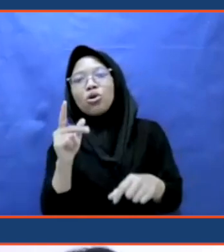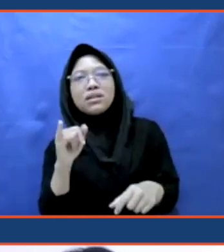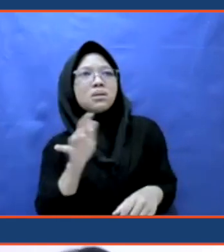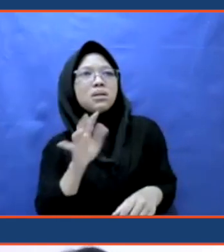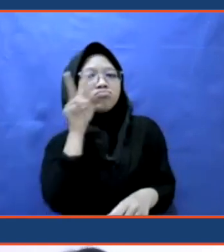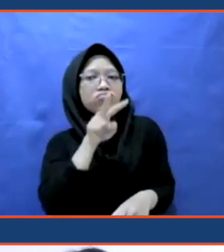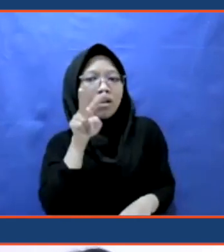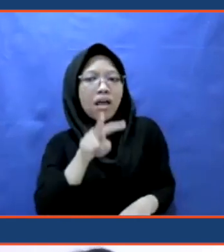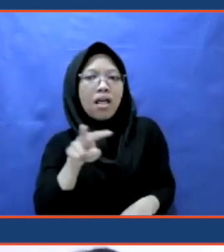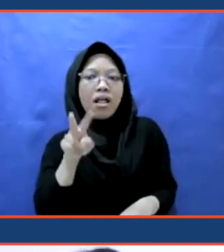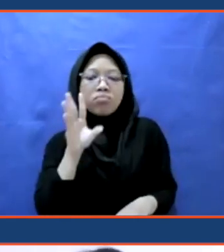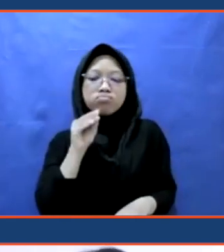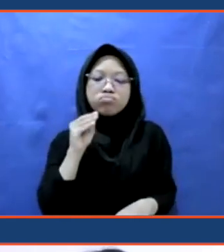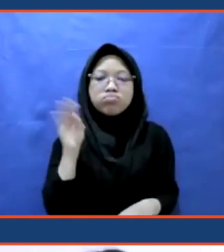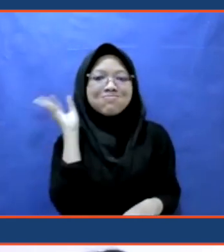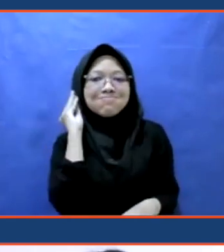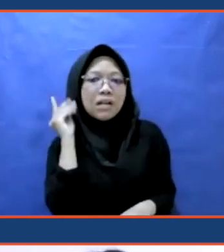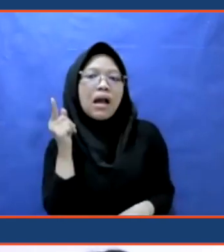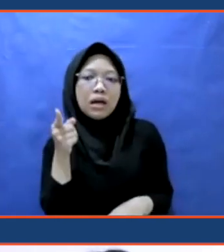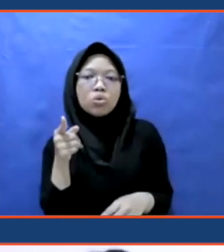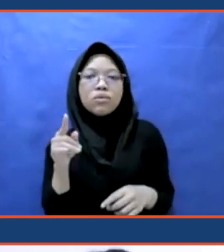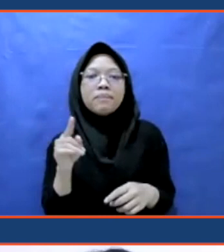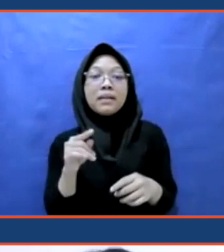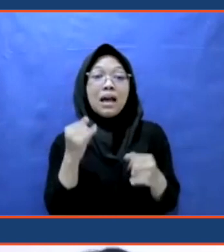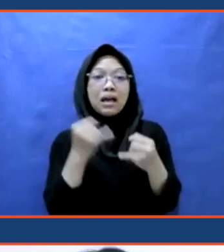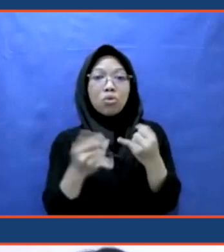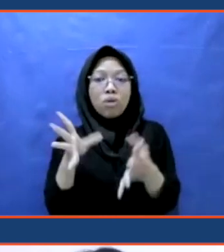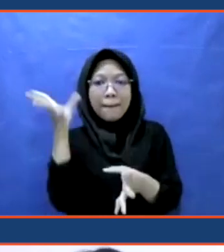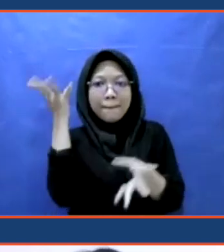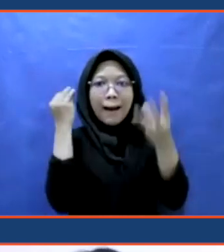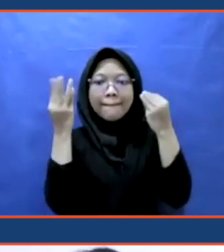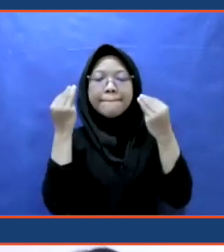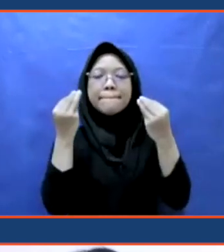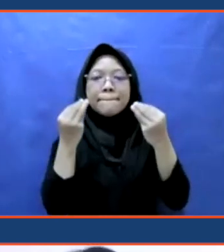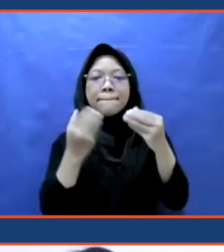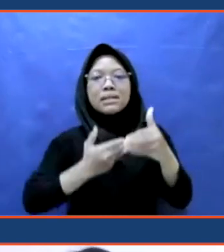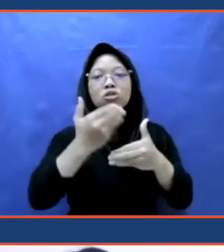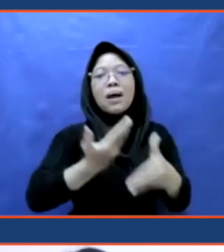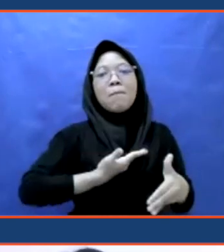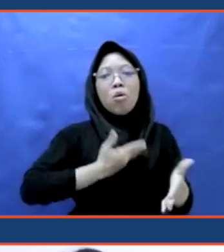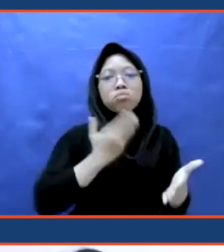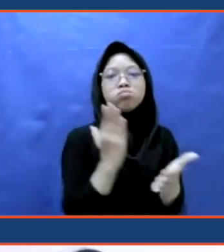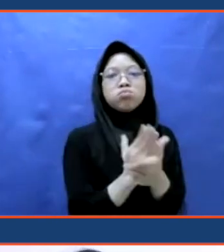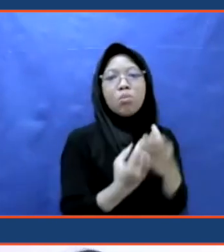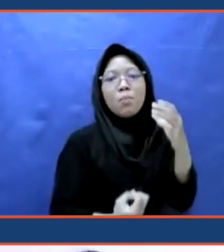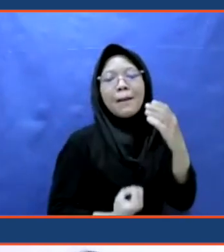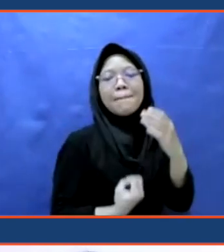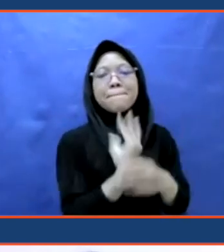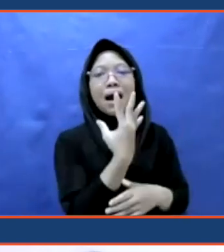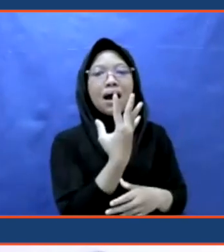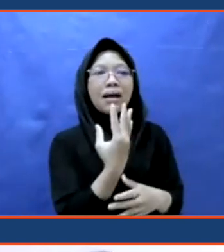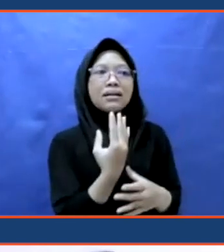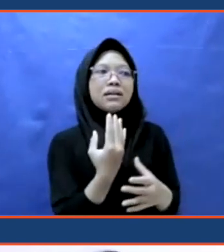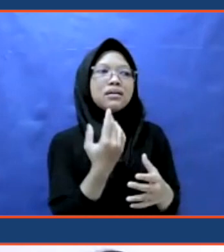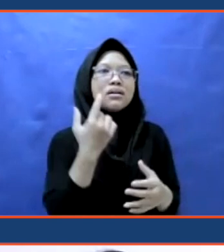mengembangkan media pembelajaran ini yang multisensori gitu sehingga tidak